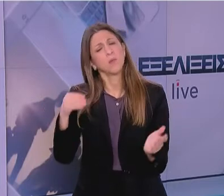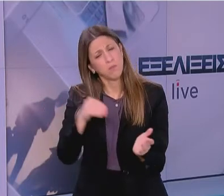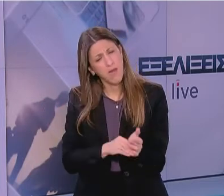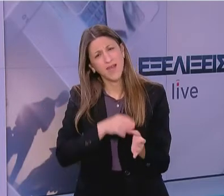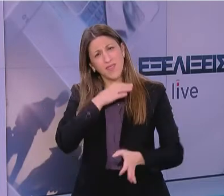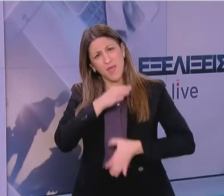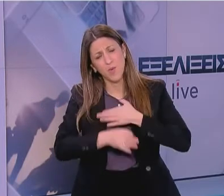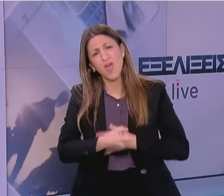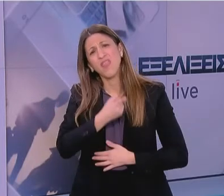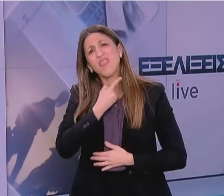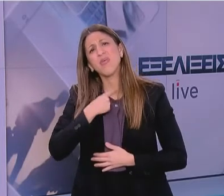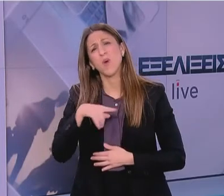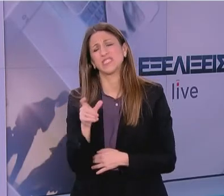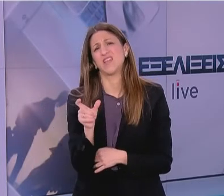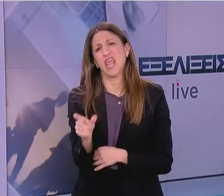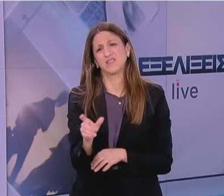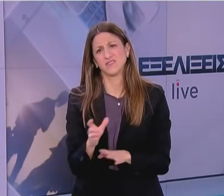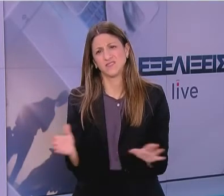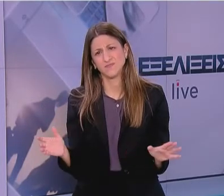να το ξαναλέω. Δεν μ' αρέσει να λέω αυτή τη λέξη.